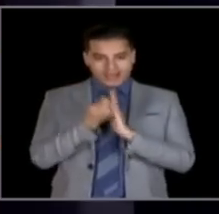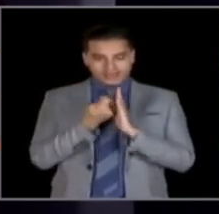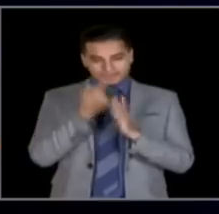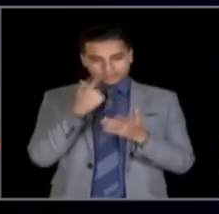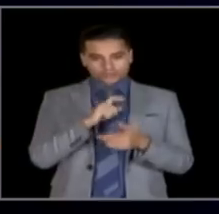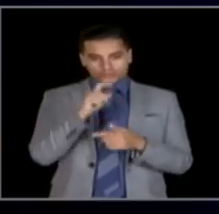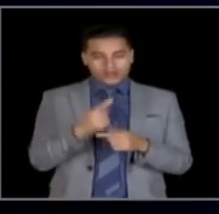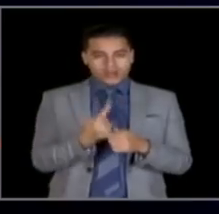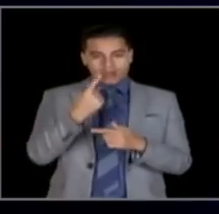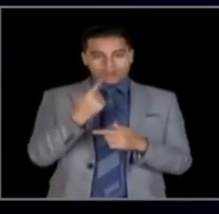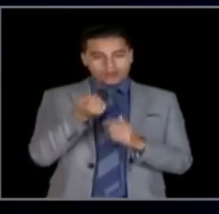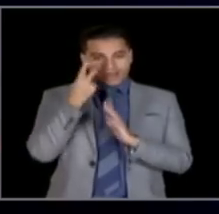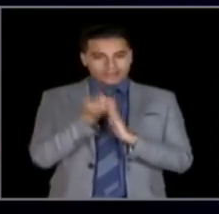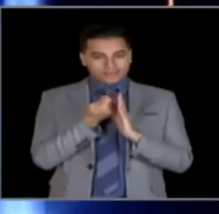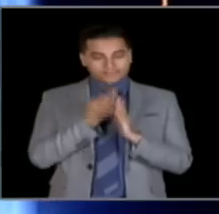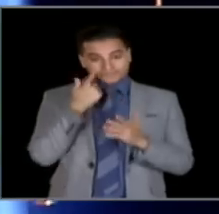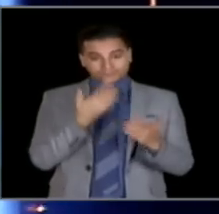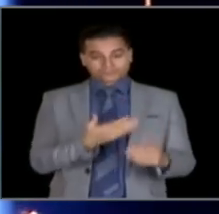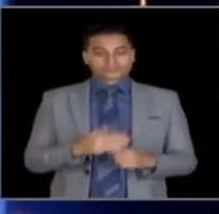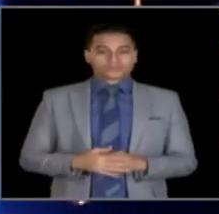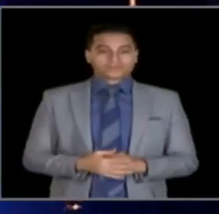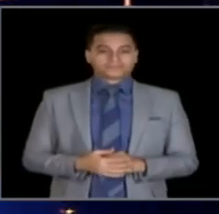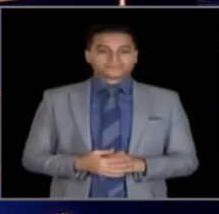أليجيترز أدب، والسؤال